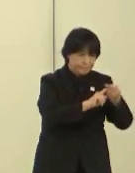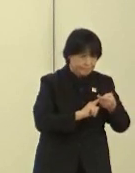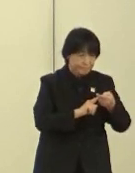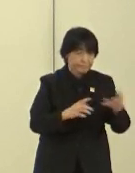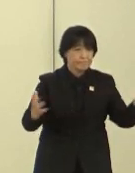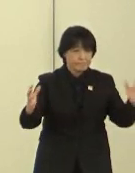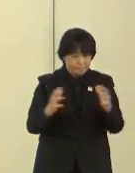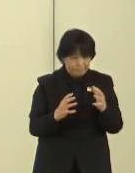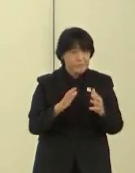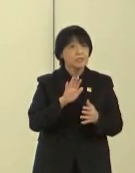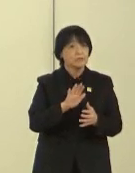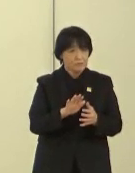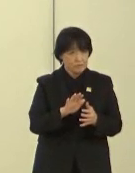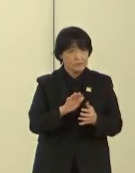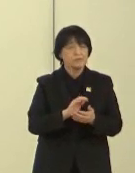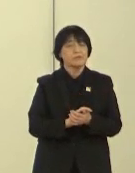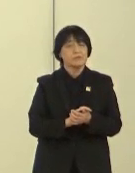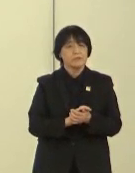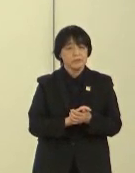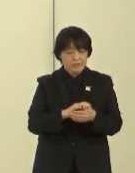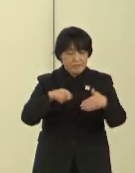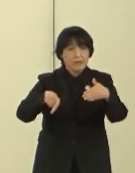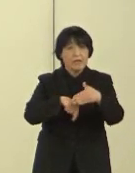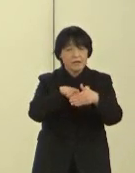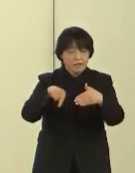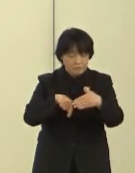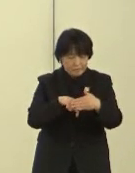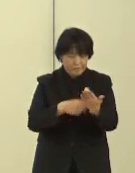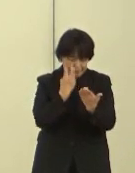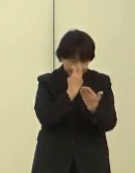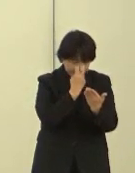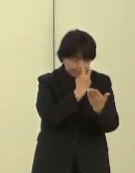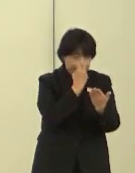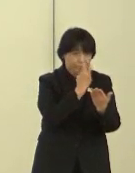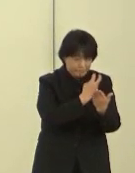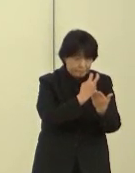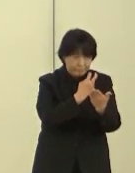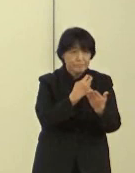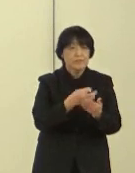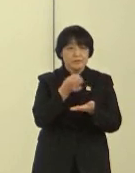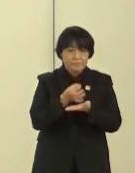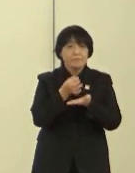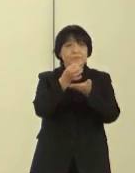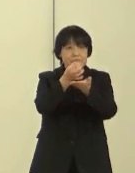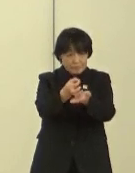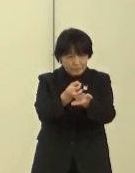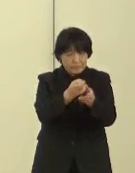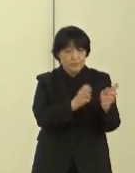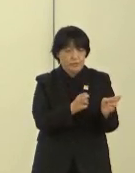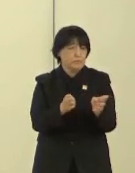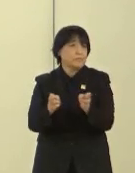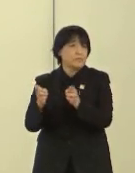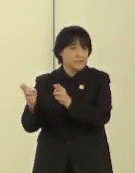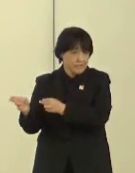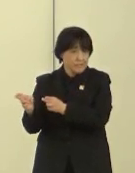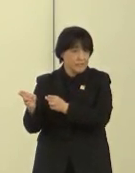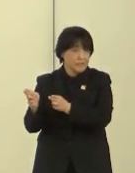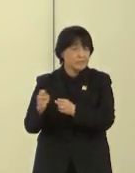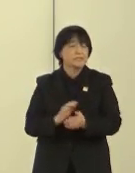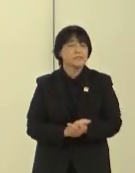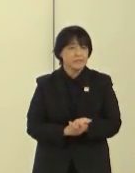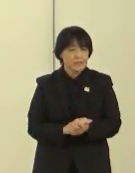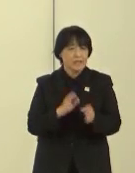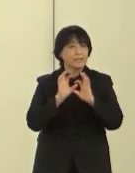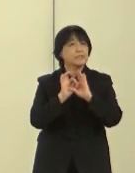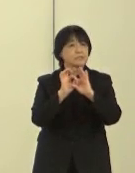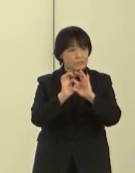次中身の確認をさせていただき、また振り込みの準備をするということで手続きを進